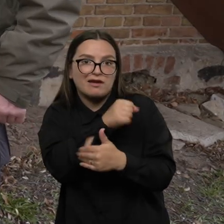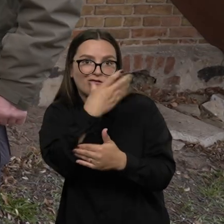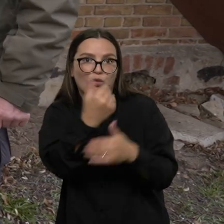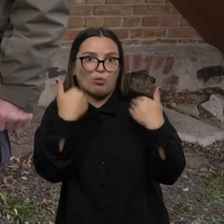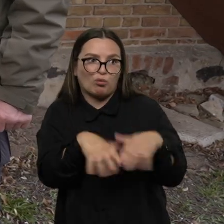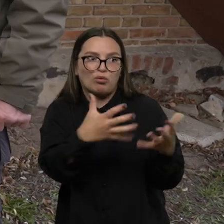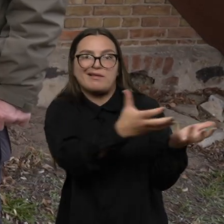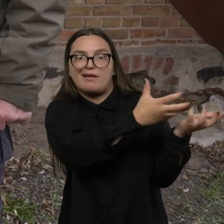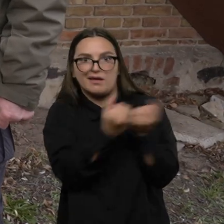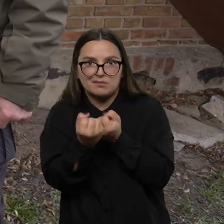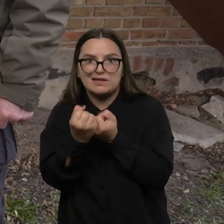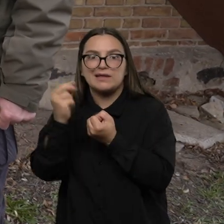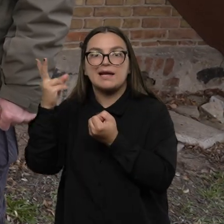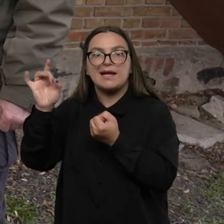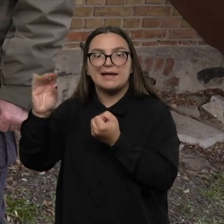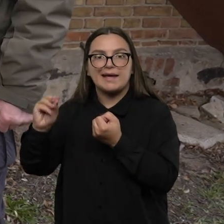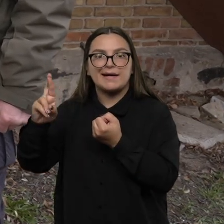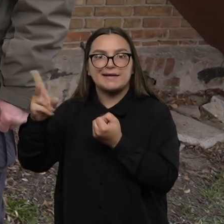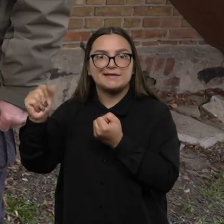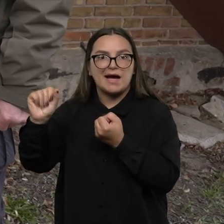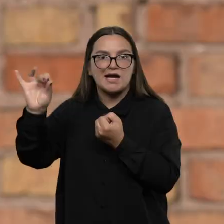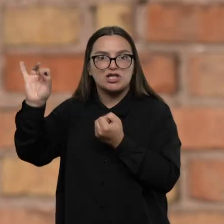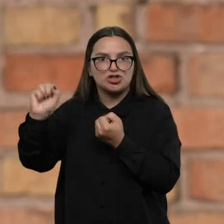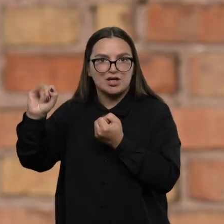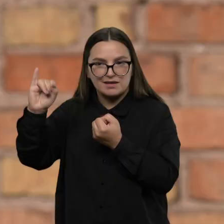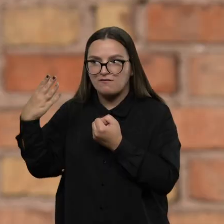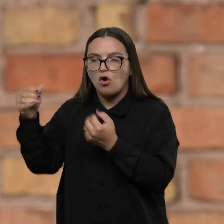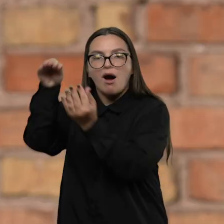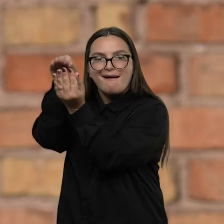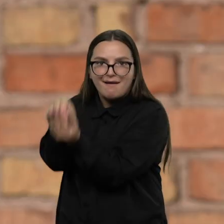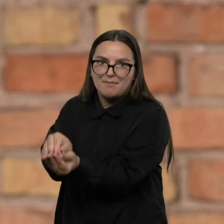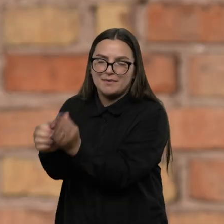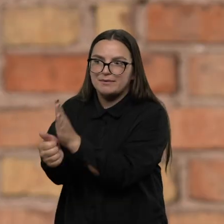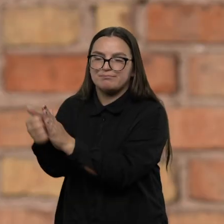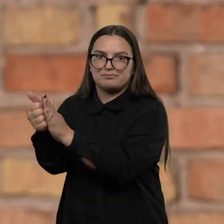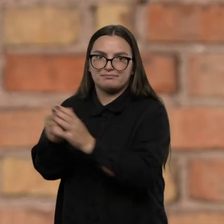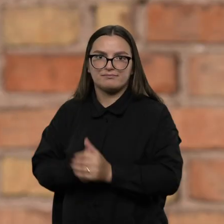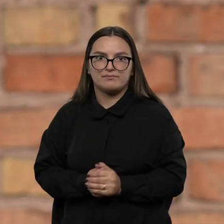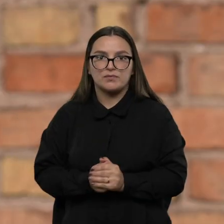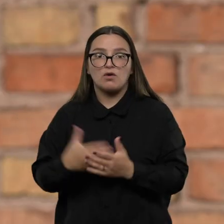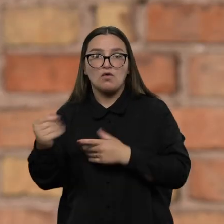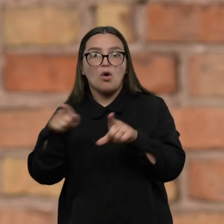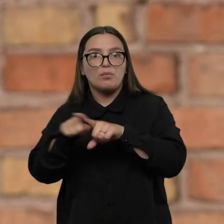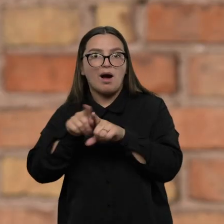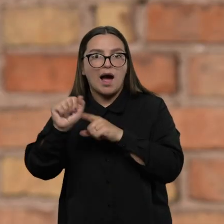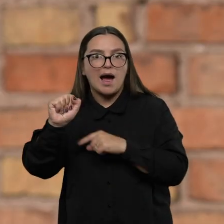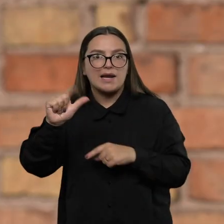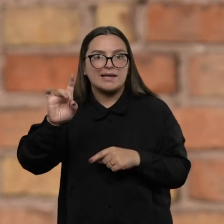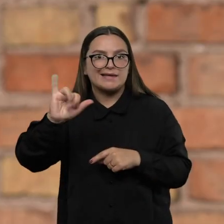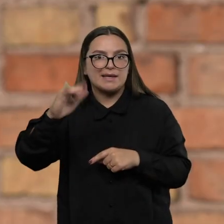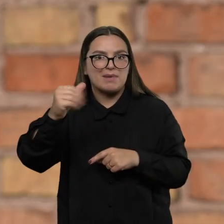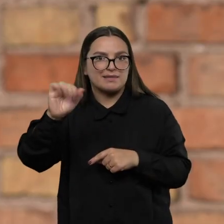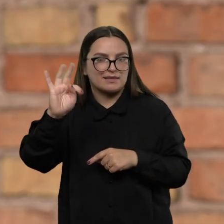ir palaidojo Gerdašių kapinėse. Na, o brolis Algimantas Paliepio miške